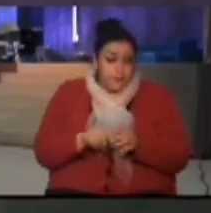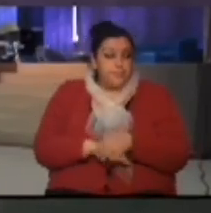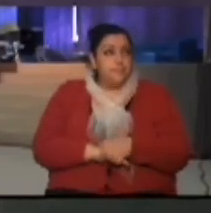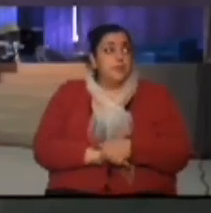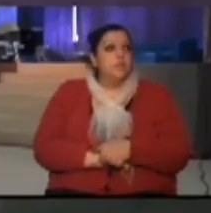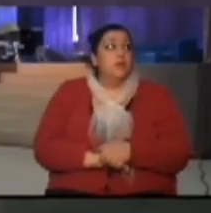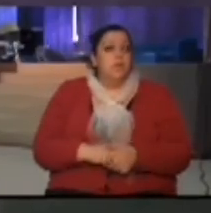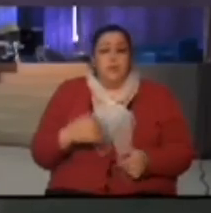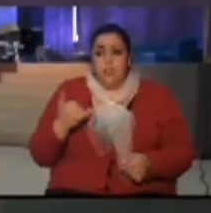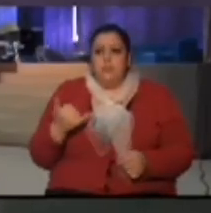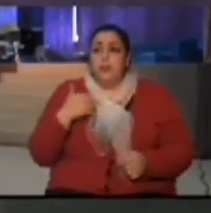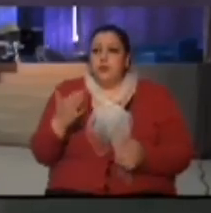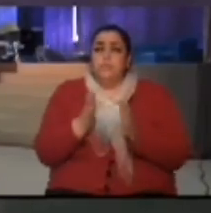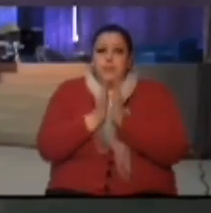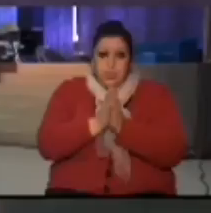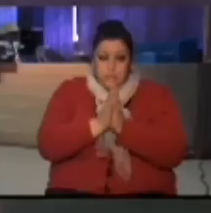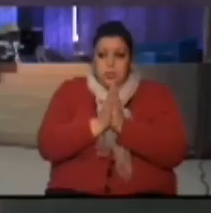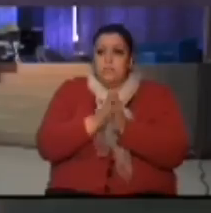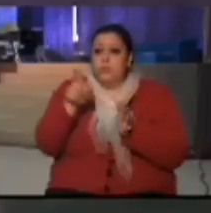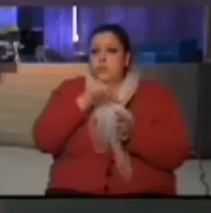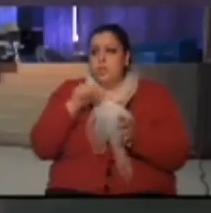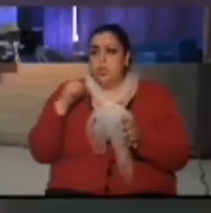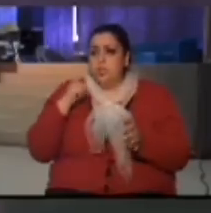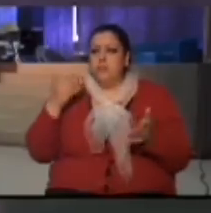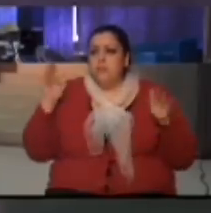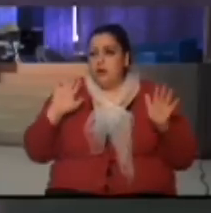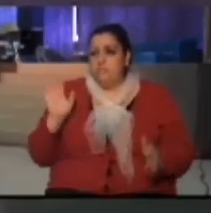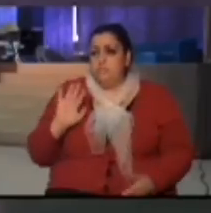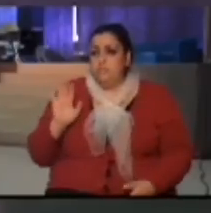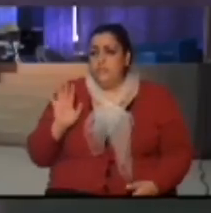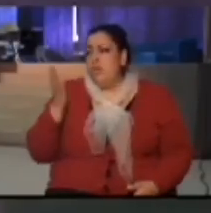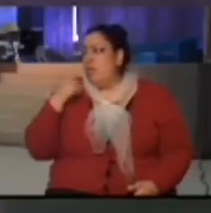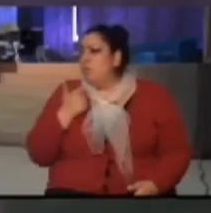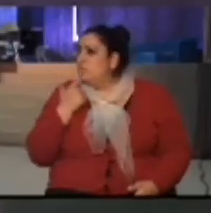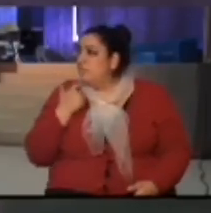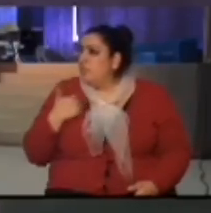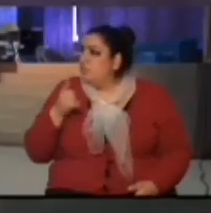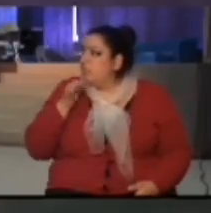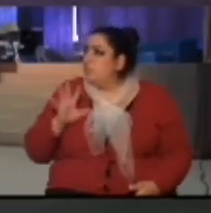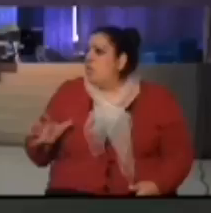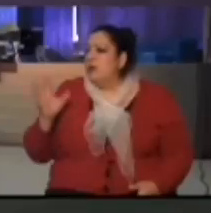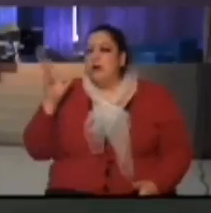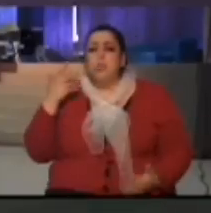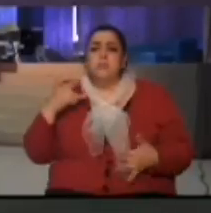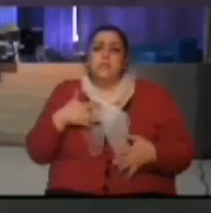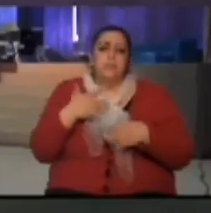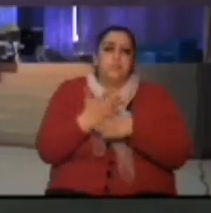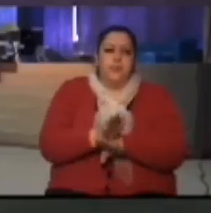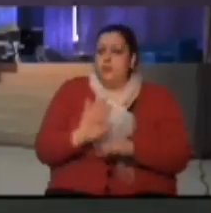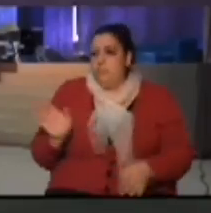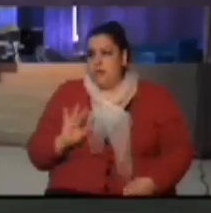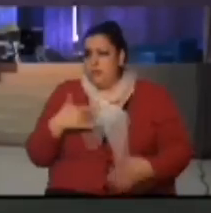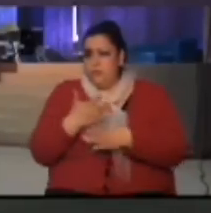խնդրեմ, մի հանձնվիր, խնդրում եմ, ուղղակի մի հանձնվիր, ես գիտեմ, որ լավ ժամանակներ է գալիս,